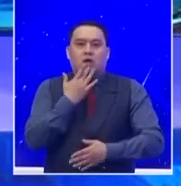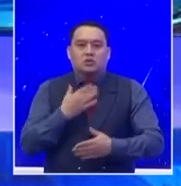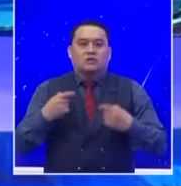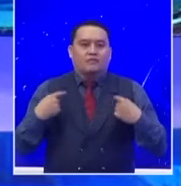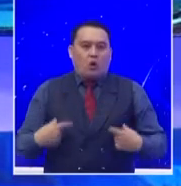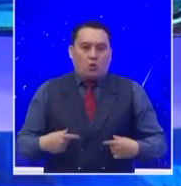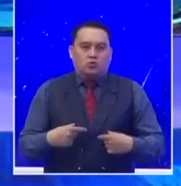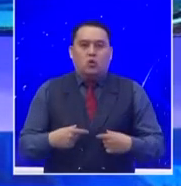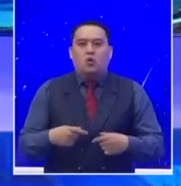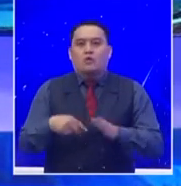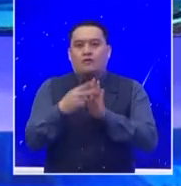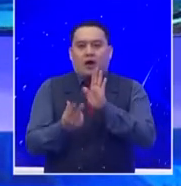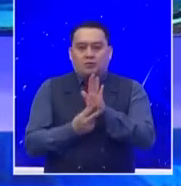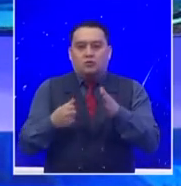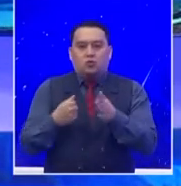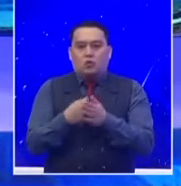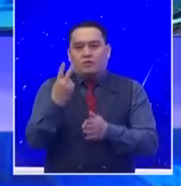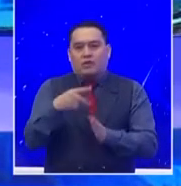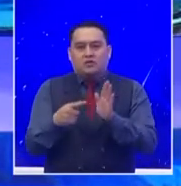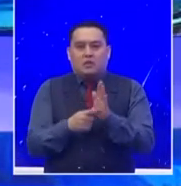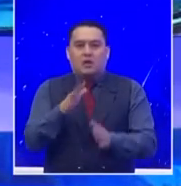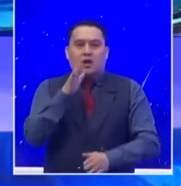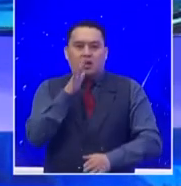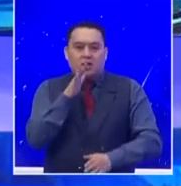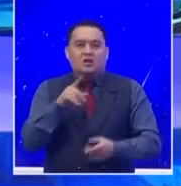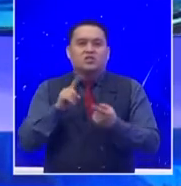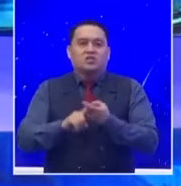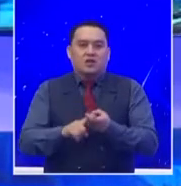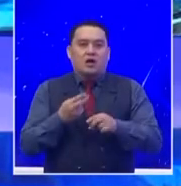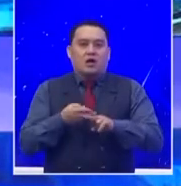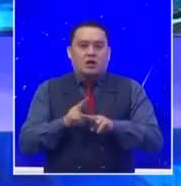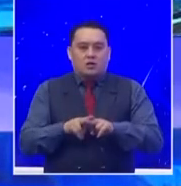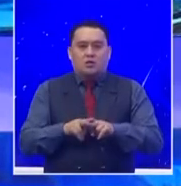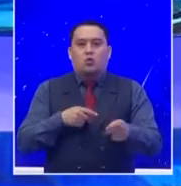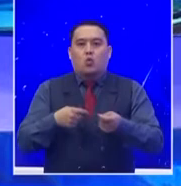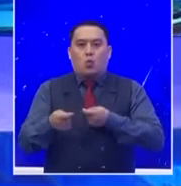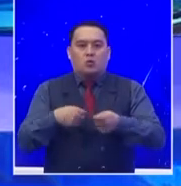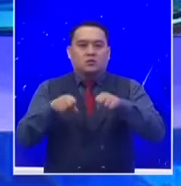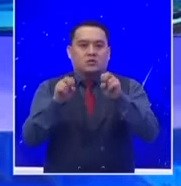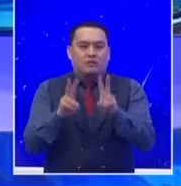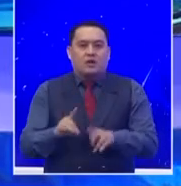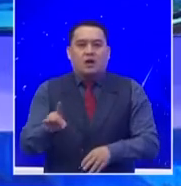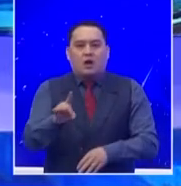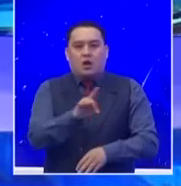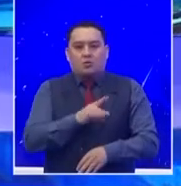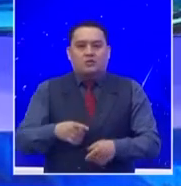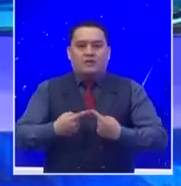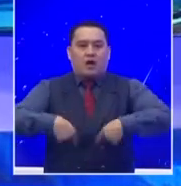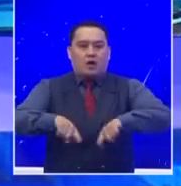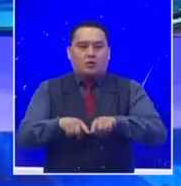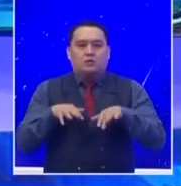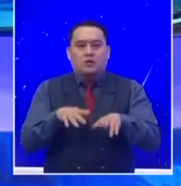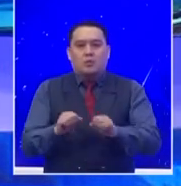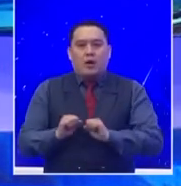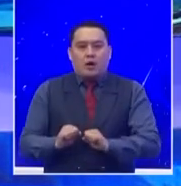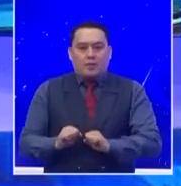гвардии подлежат юноши от 18 до 27 лет. В связи с этим на плечи руководителей и специалистов региональных ведомств по делам